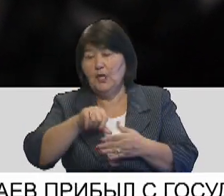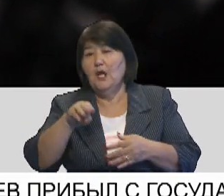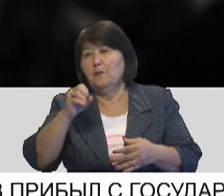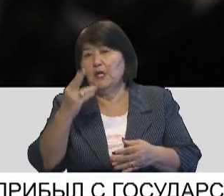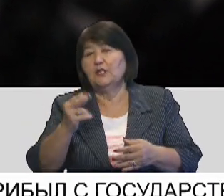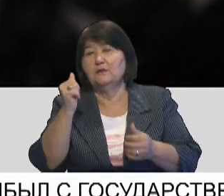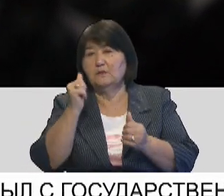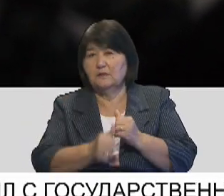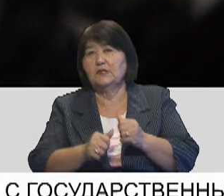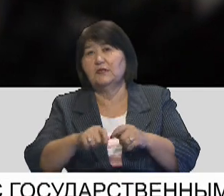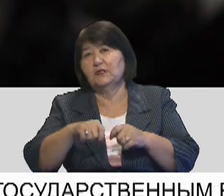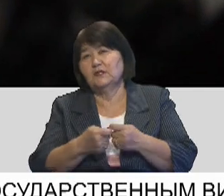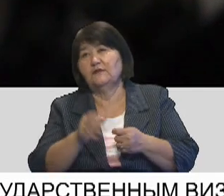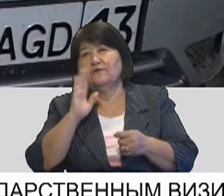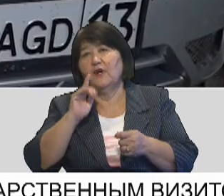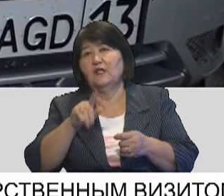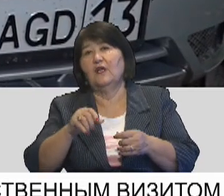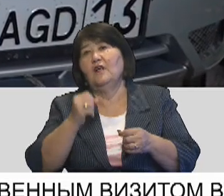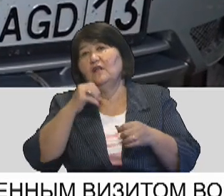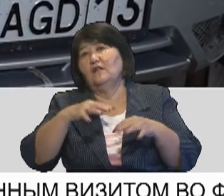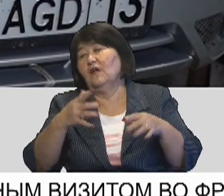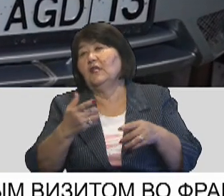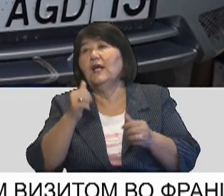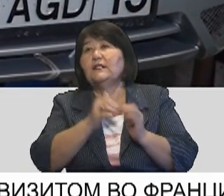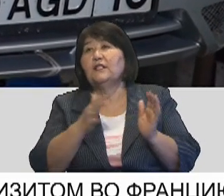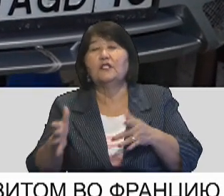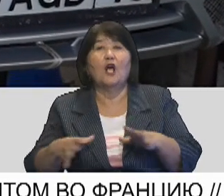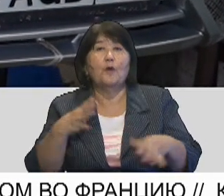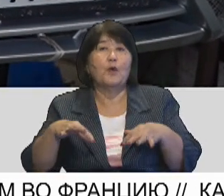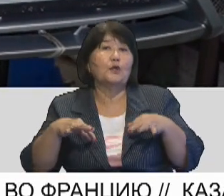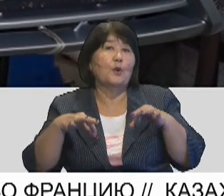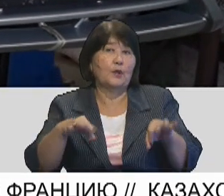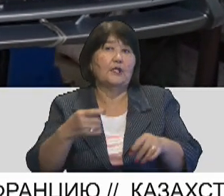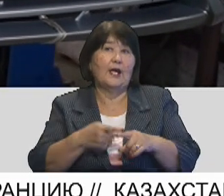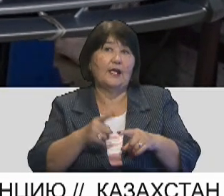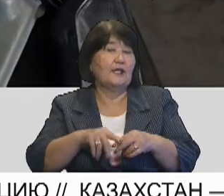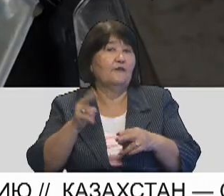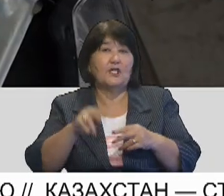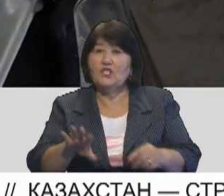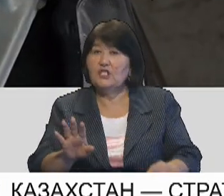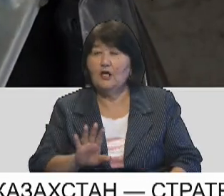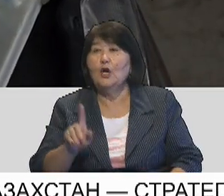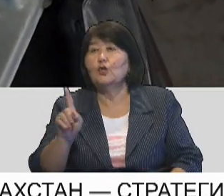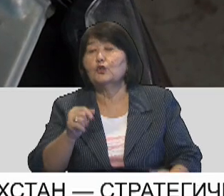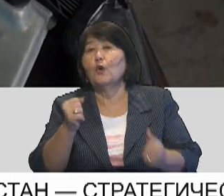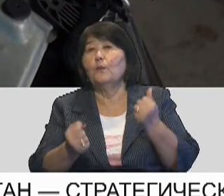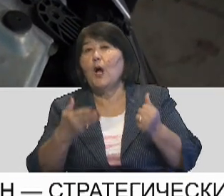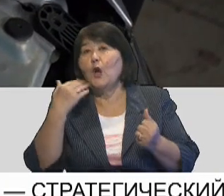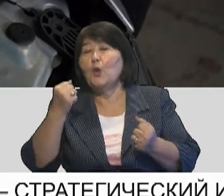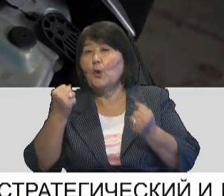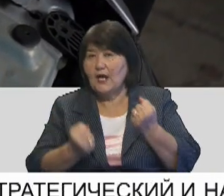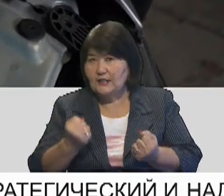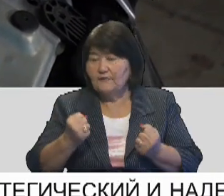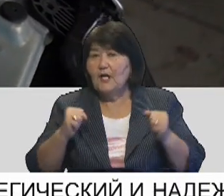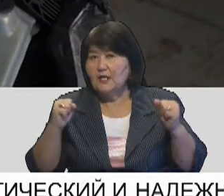часто забивается и вода начинает нагреваться. Систематическая подготовка транспорта этим не заканчивается. Чтобы автомобиль легко заводился